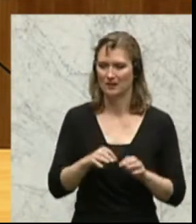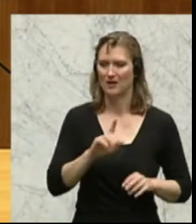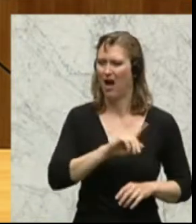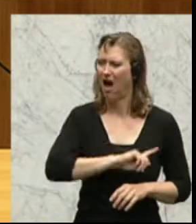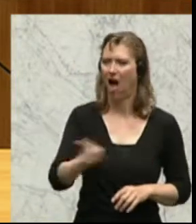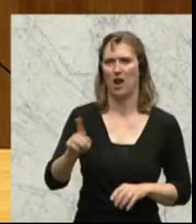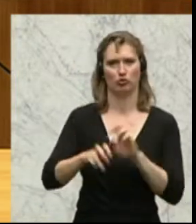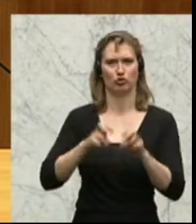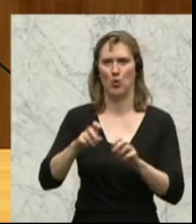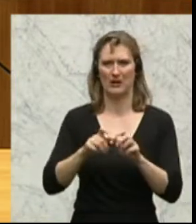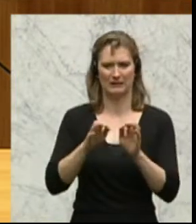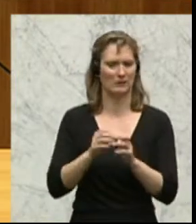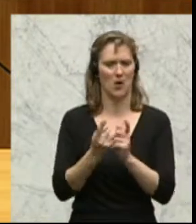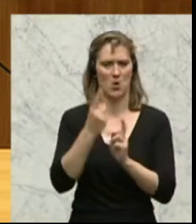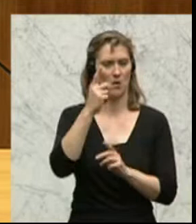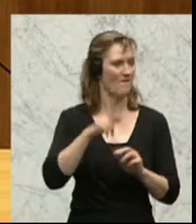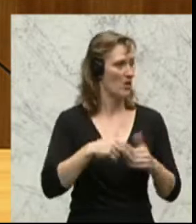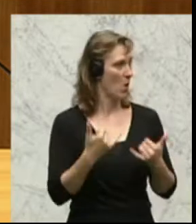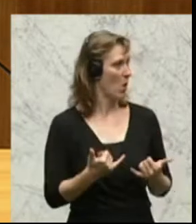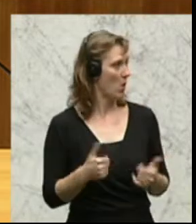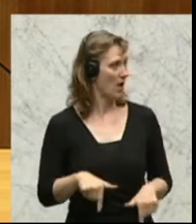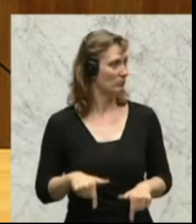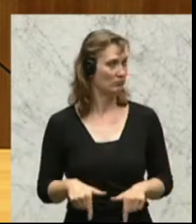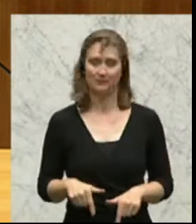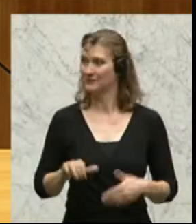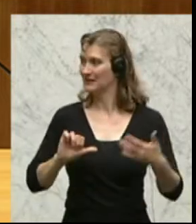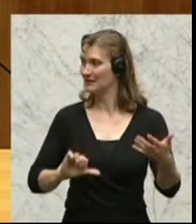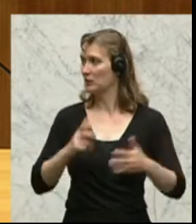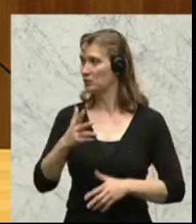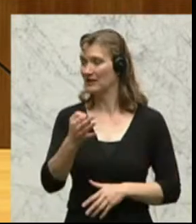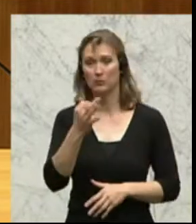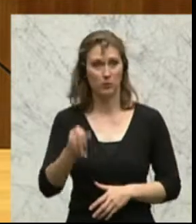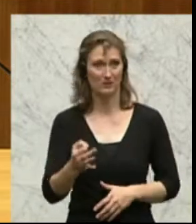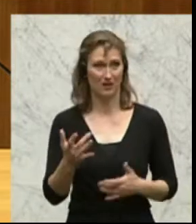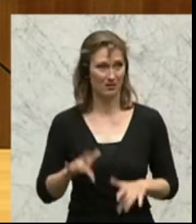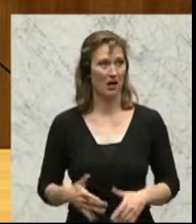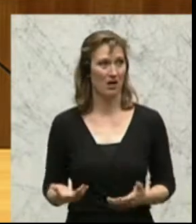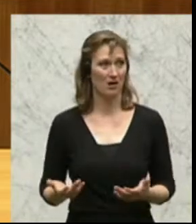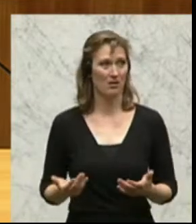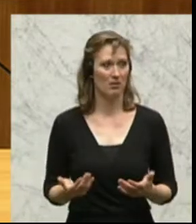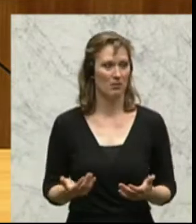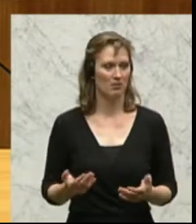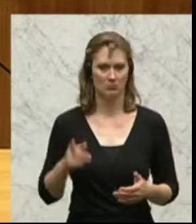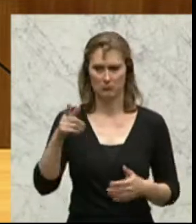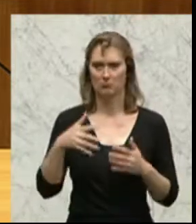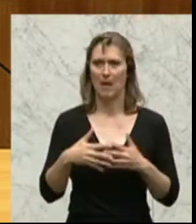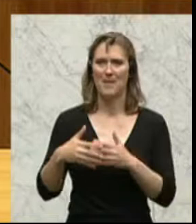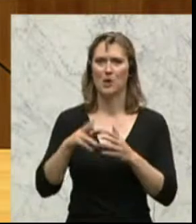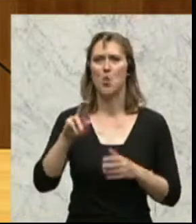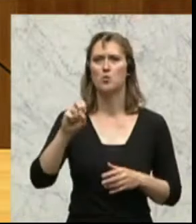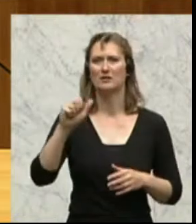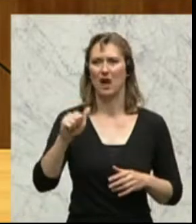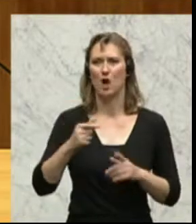der Eingangssteuersatz in Österreich bei 36% liegt und in den Vereinigten Staaten der Spitzensteuersatz